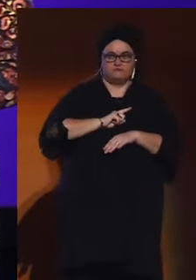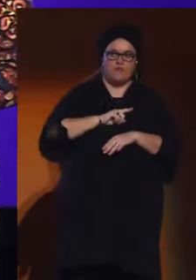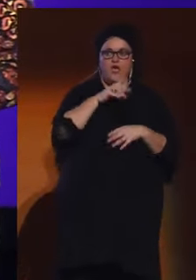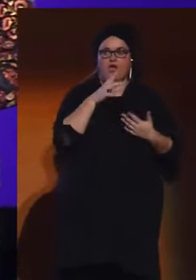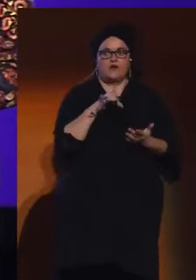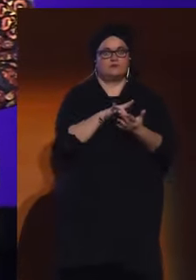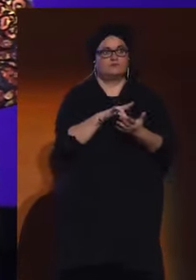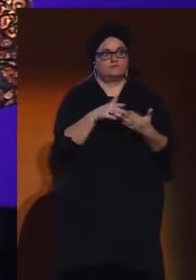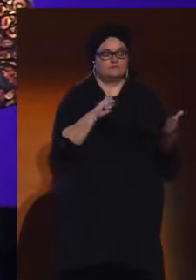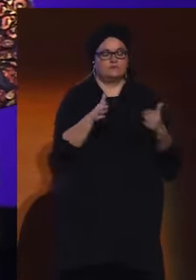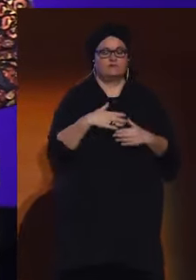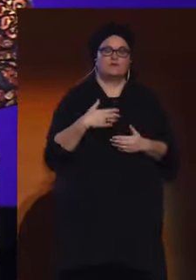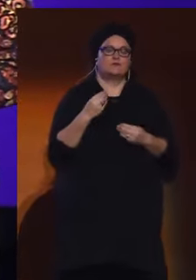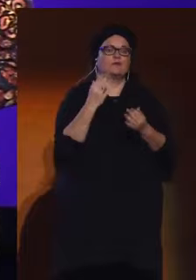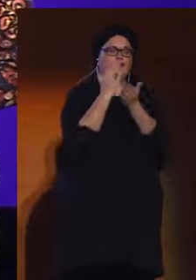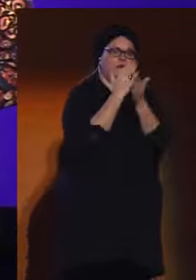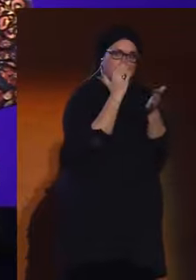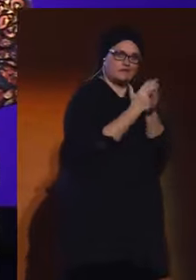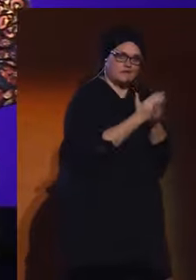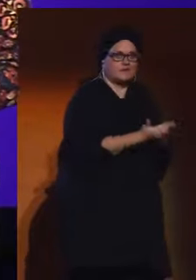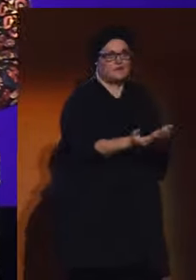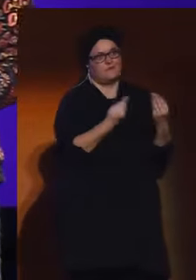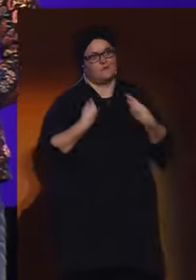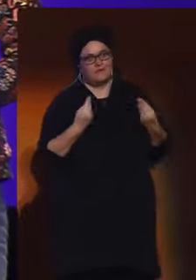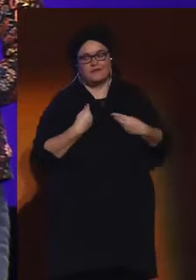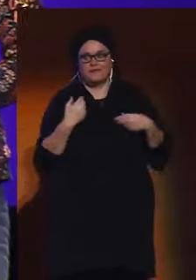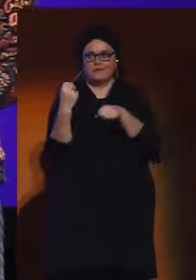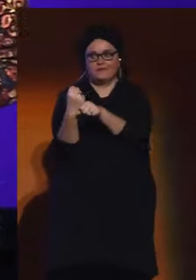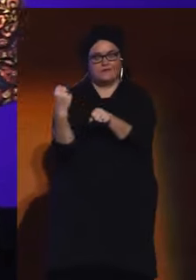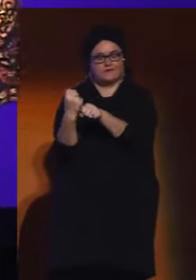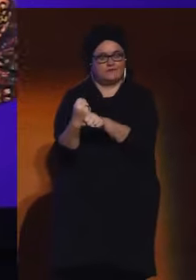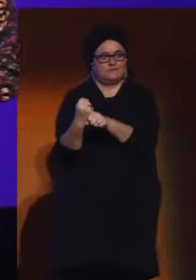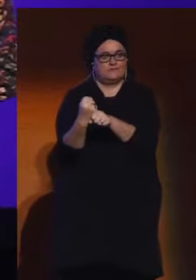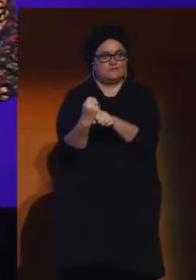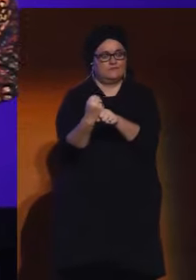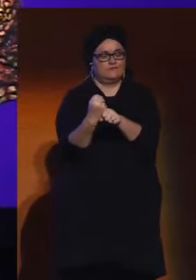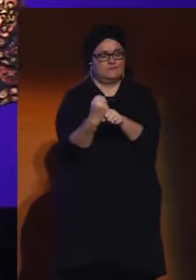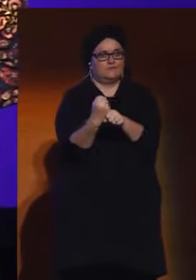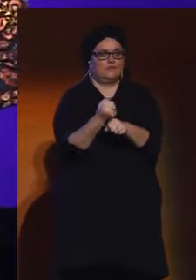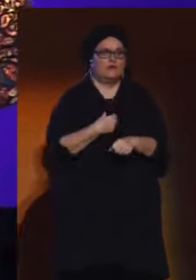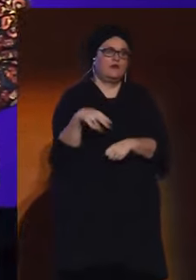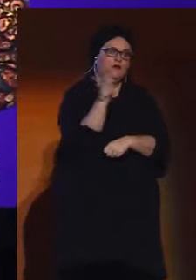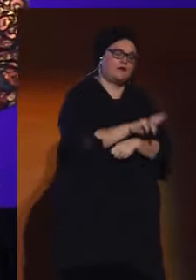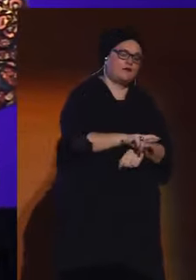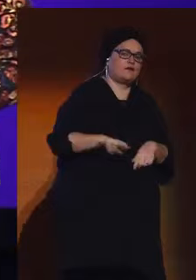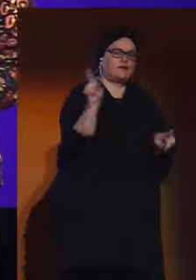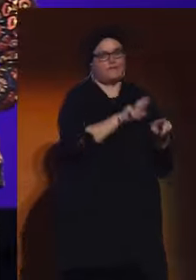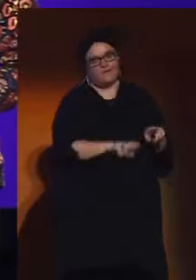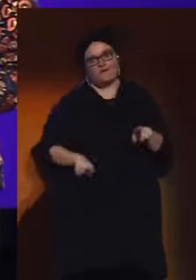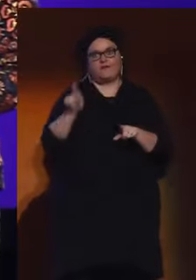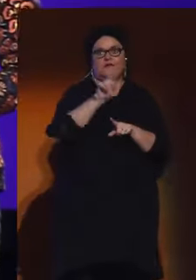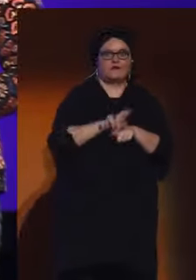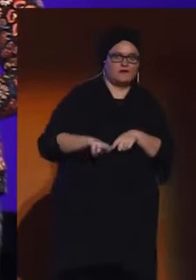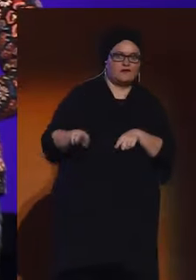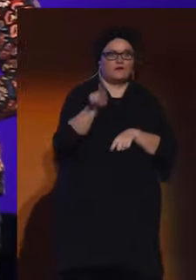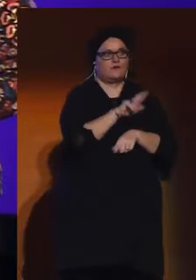nik badakit askotan, klasean, bizitzan, lanean, gauzak asko errepikatzen direnean badirudi hitzek,